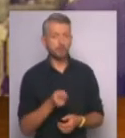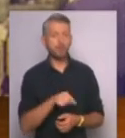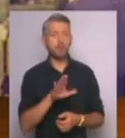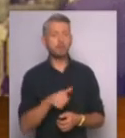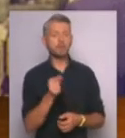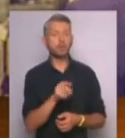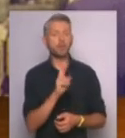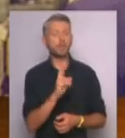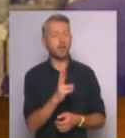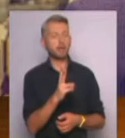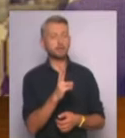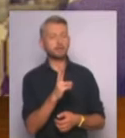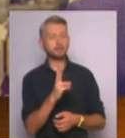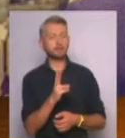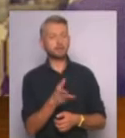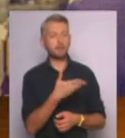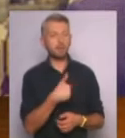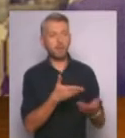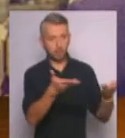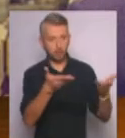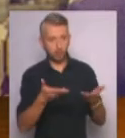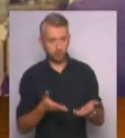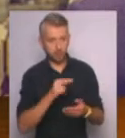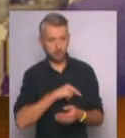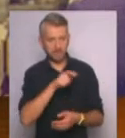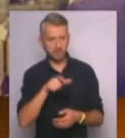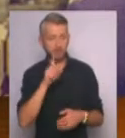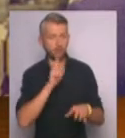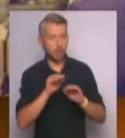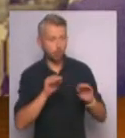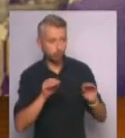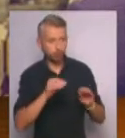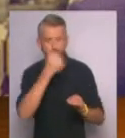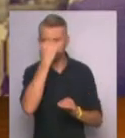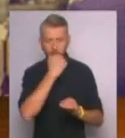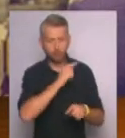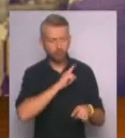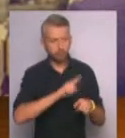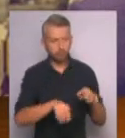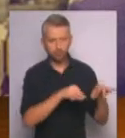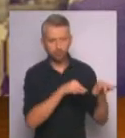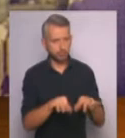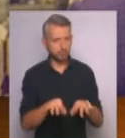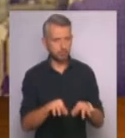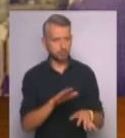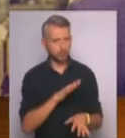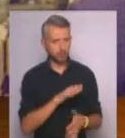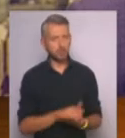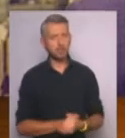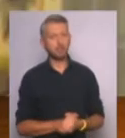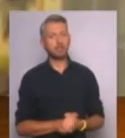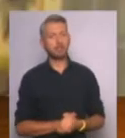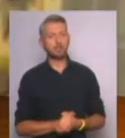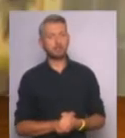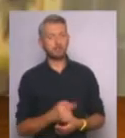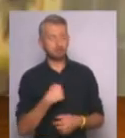того, як ми запросили працівників благоустрою, дякую їм за оперативність, що вони зразу відреагували, приїхали.